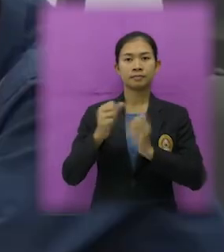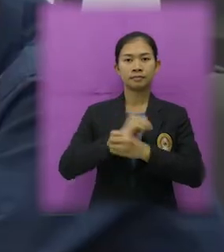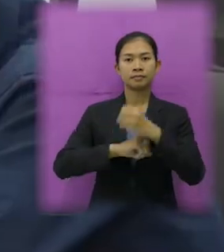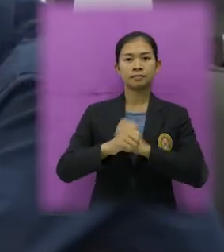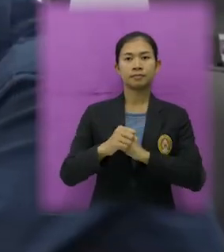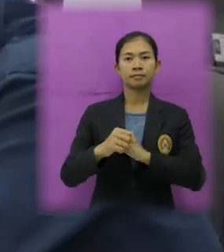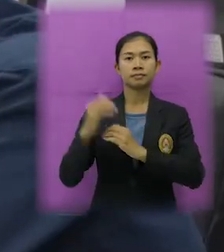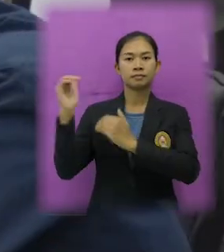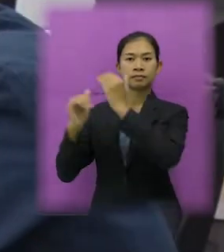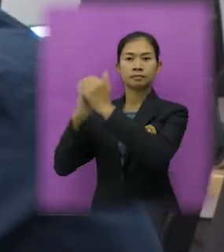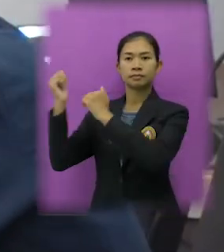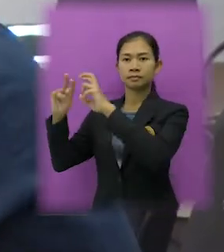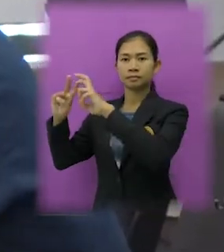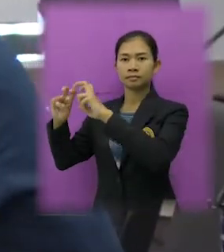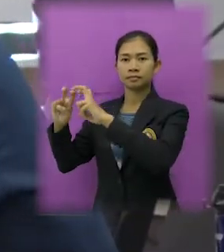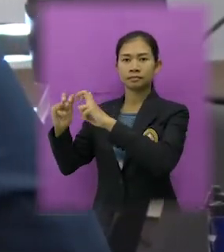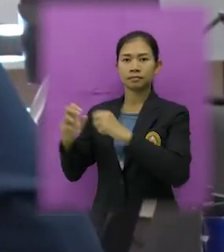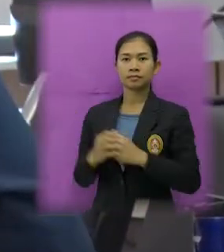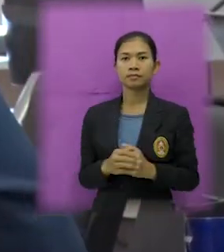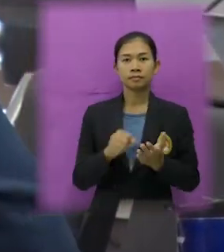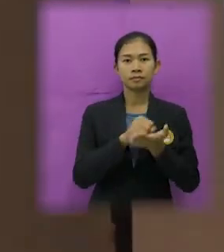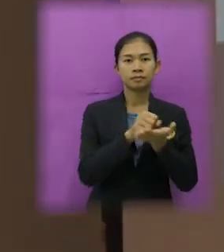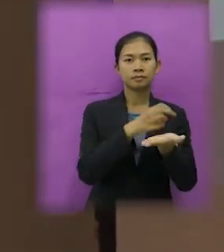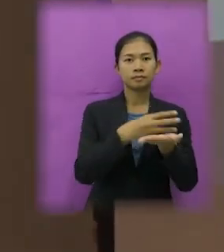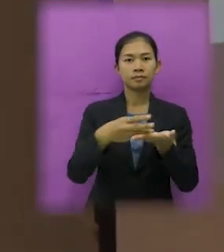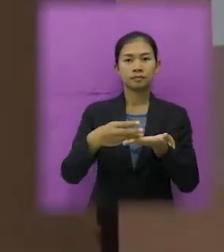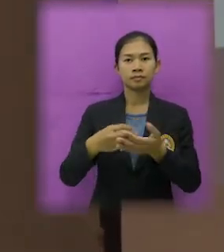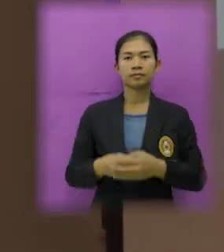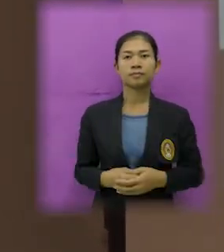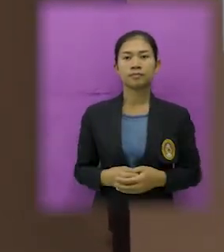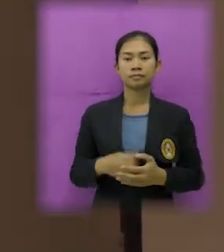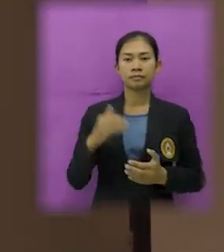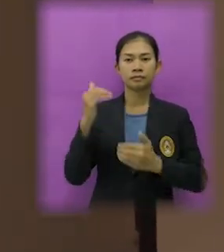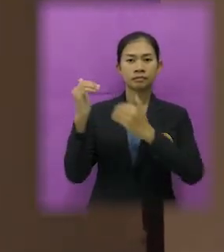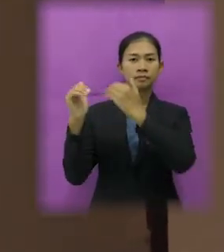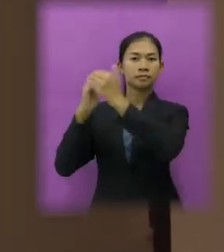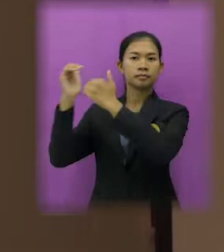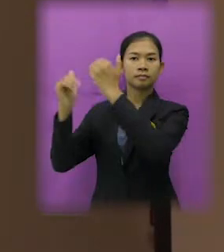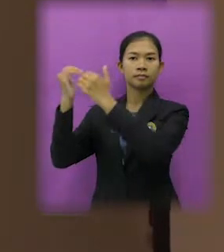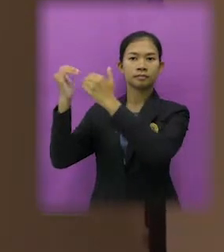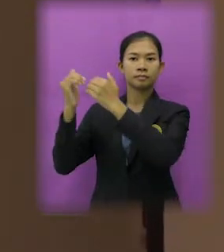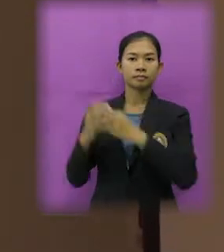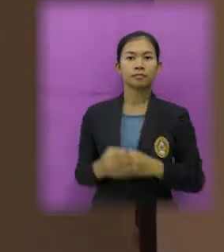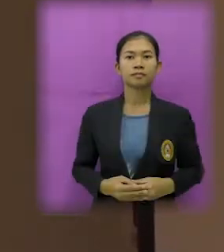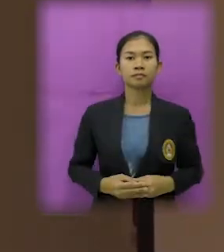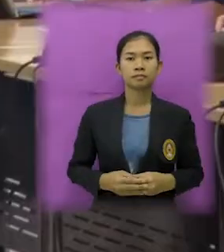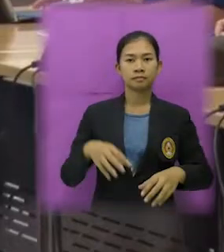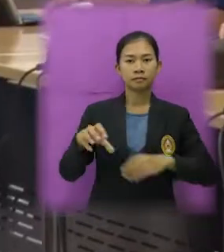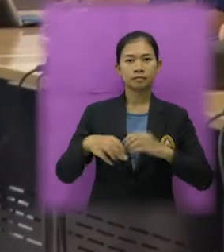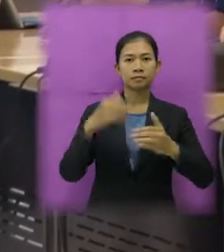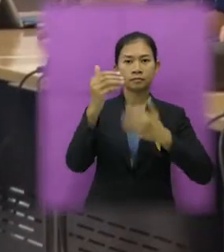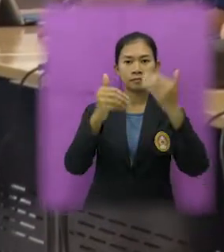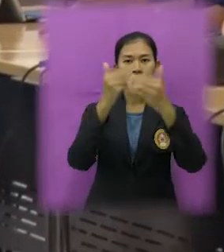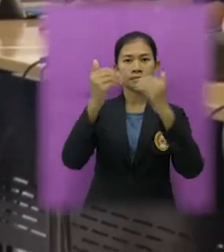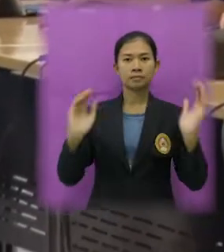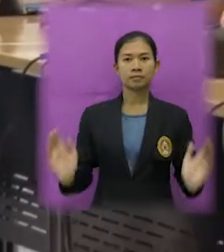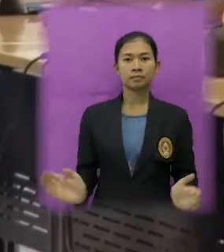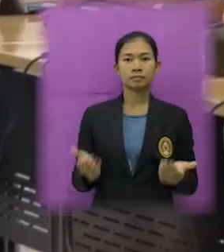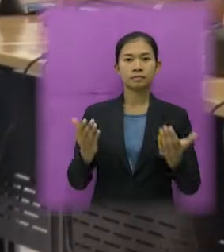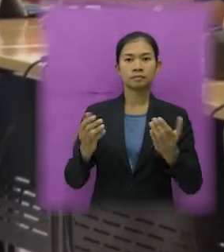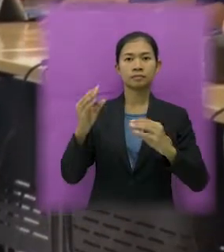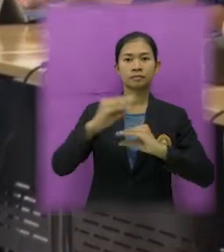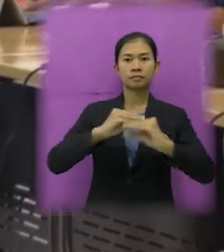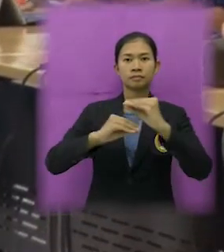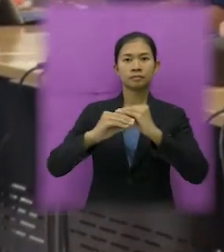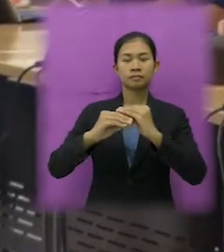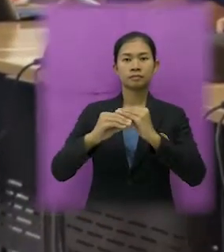อบรมเชิงปฏิบัติการการพัฒนาโจทย์วิจัยบริการวิชาการและการพัฒนาเชิงพื้นที่การจัดกิจกรรมหนุนเส